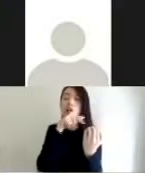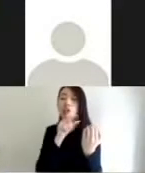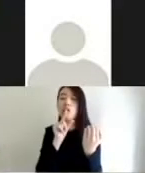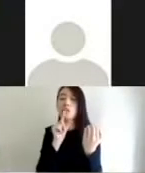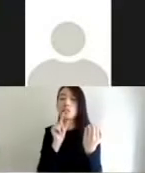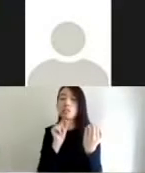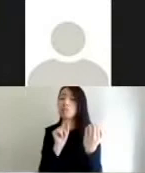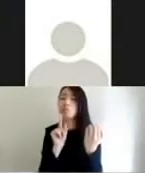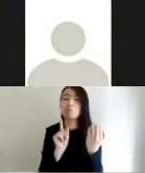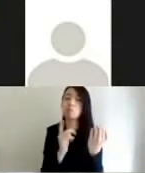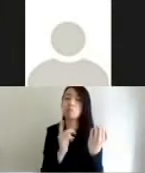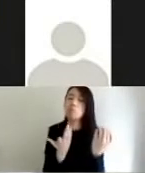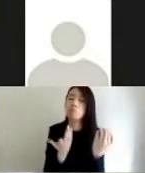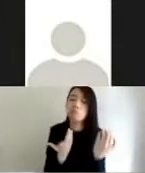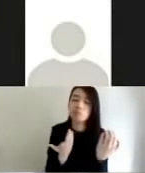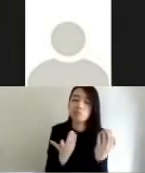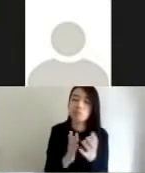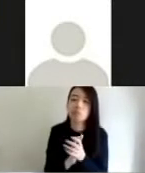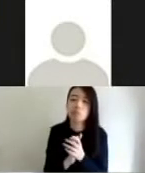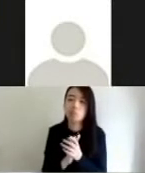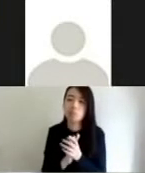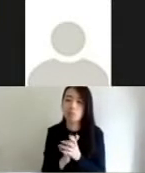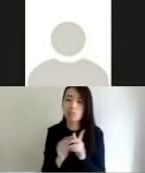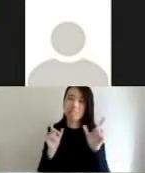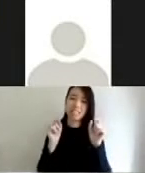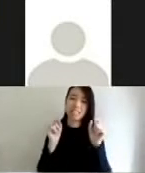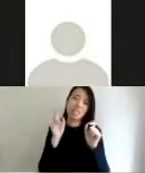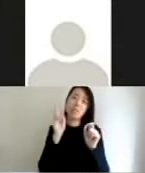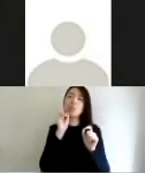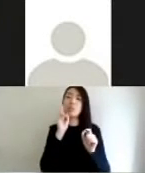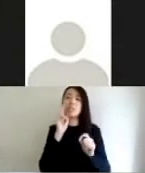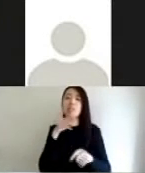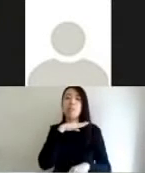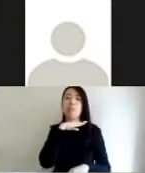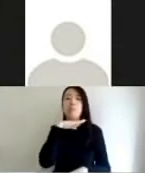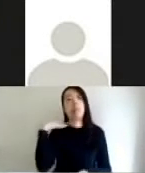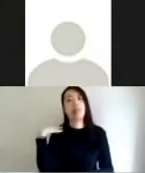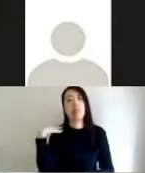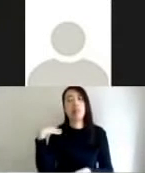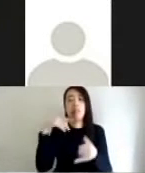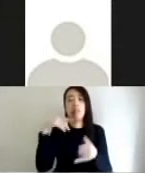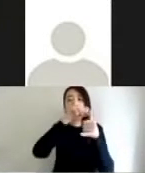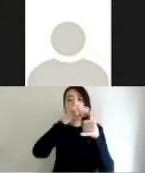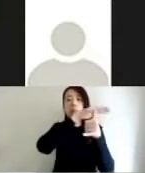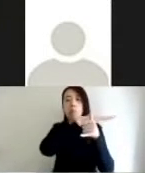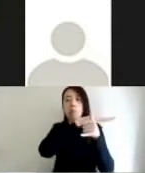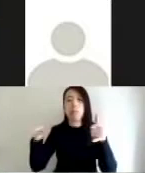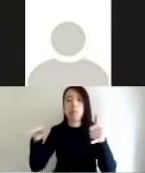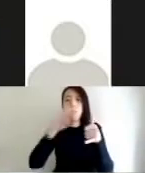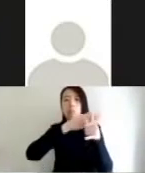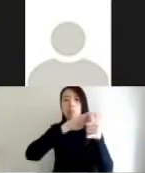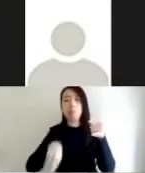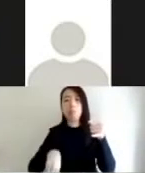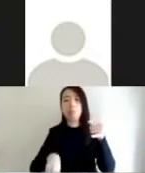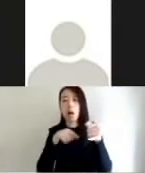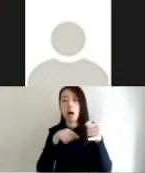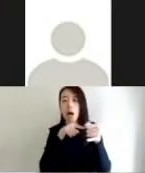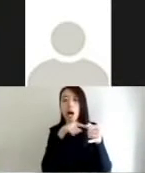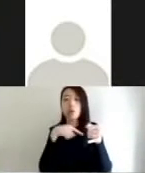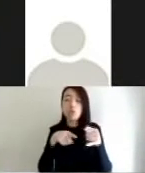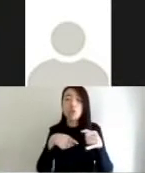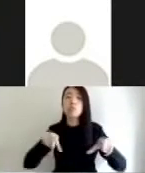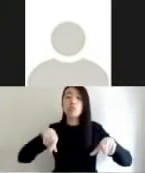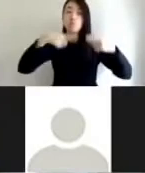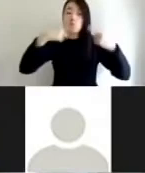佢即係好似斬咗你個頭咁樣，咁然後佢樹冠嘅部分咧係幾乎